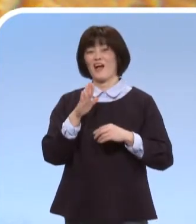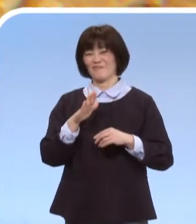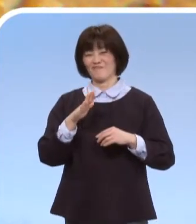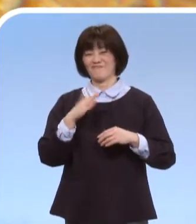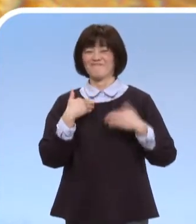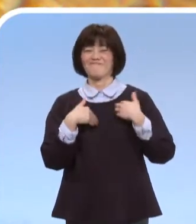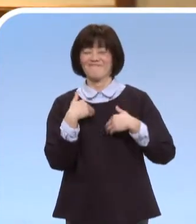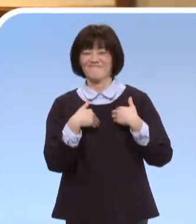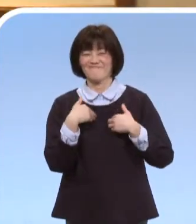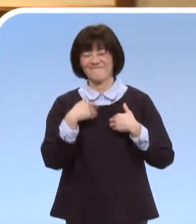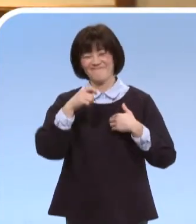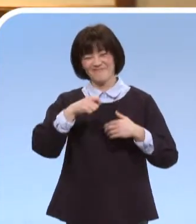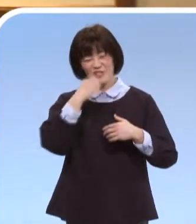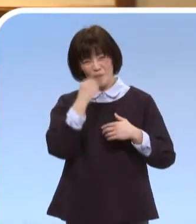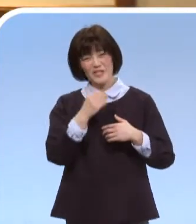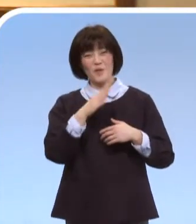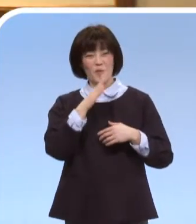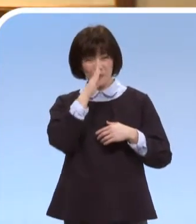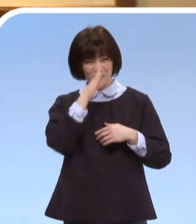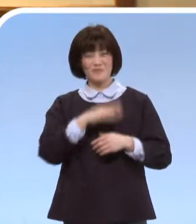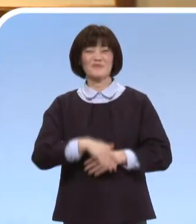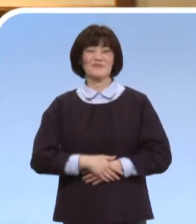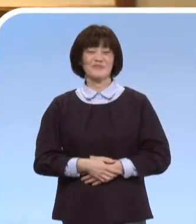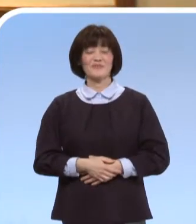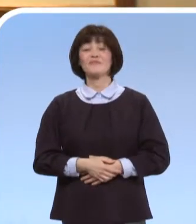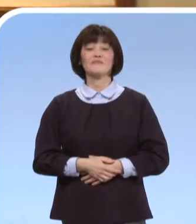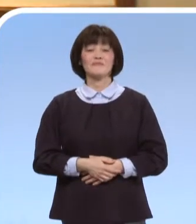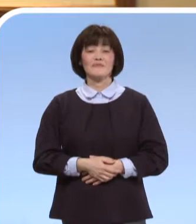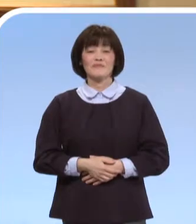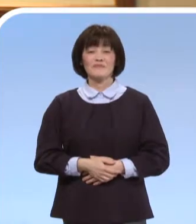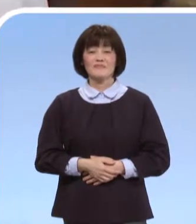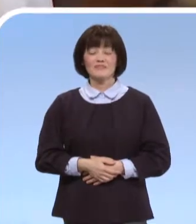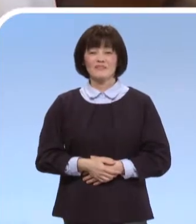感が楽しめます。それを楽しんでいただきたいですね。